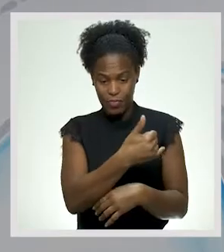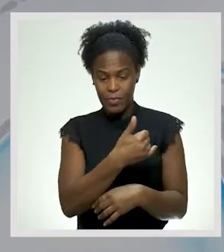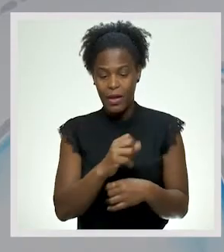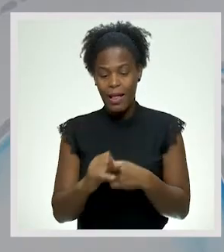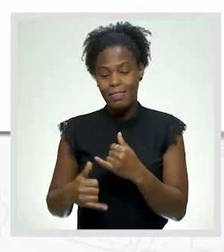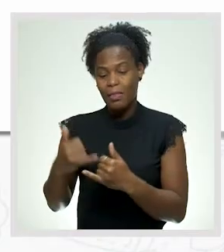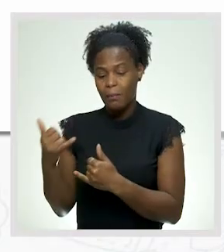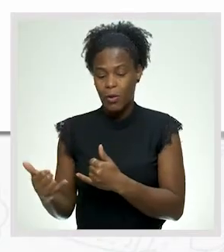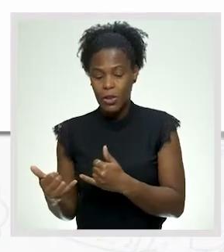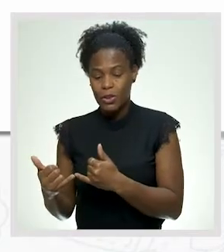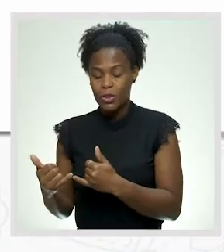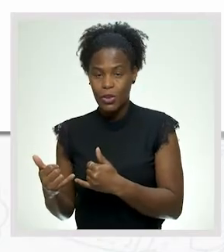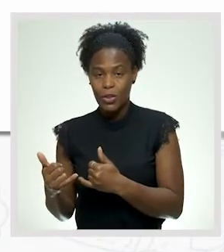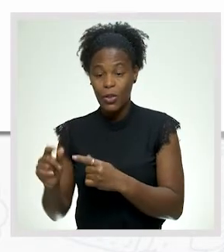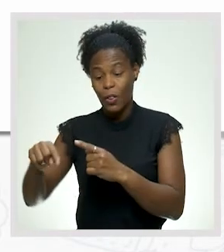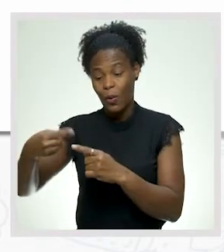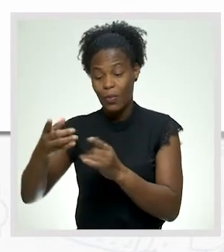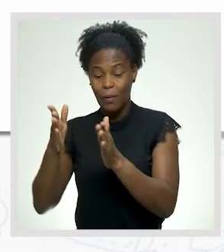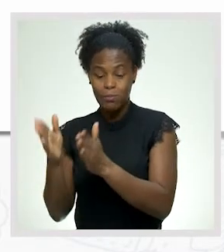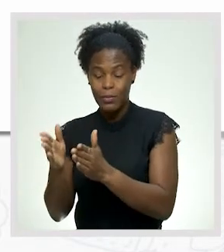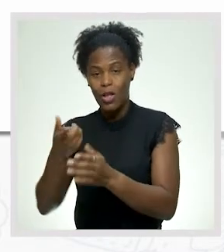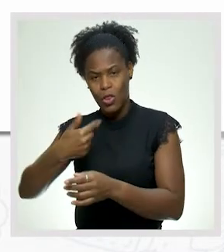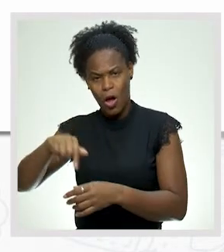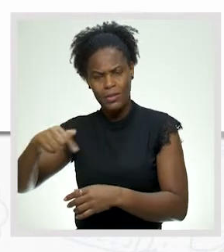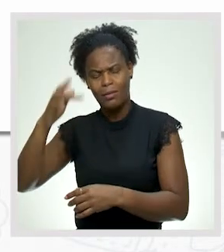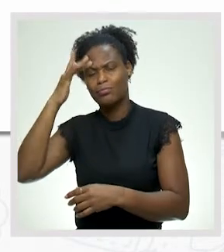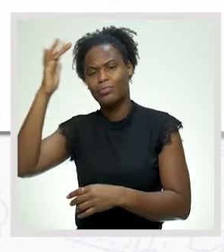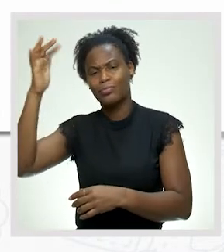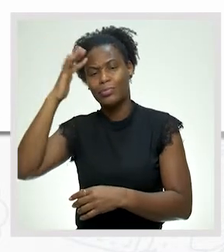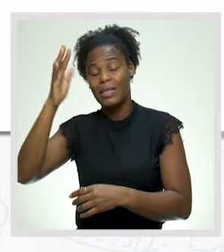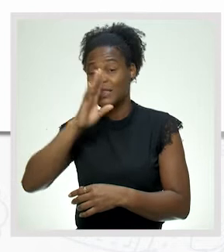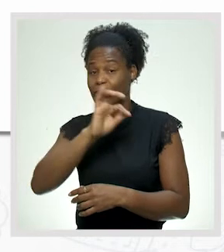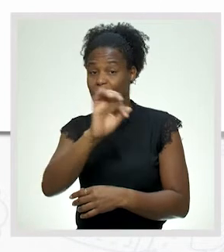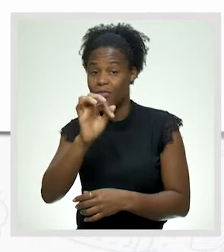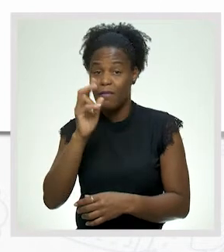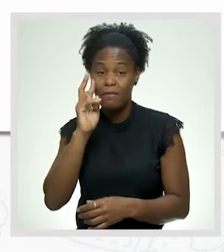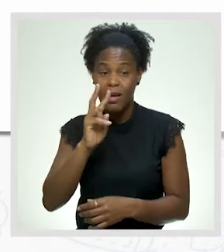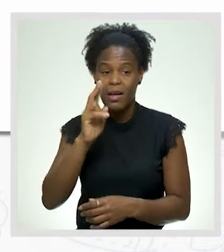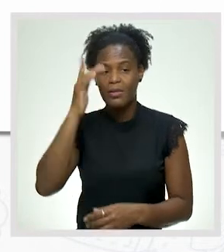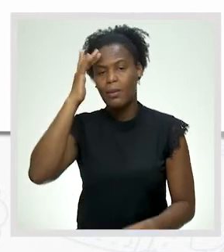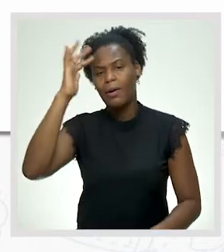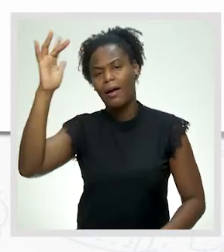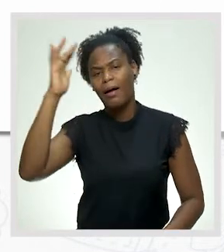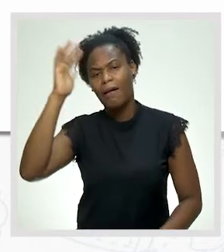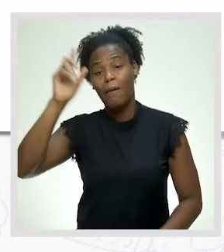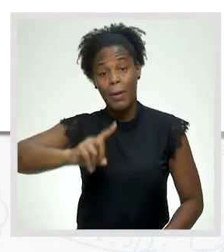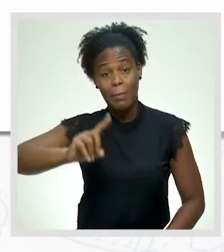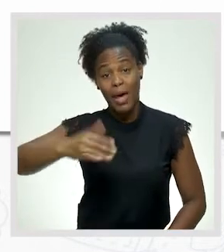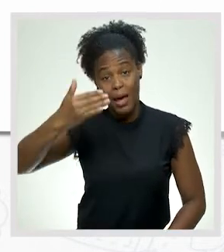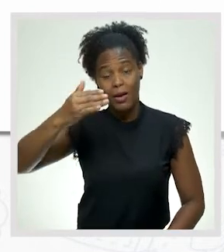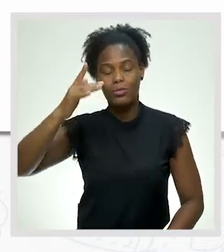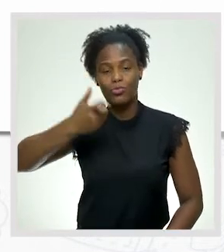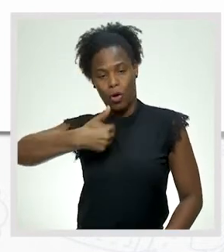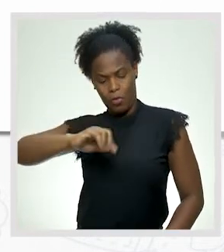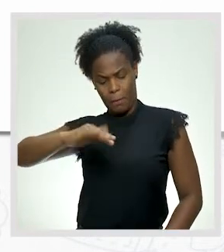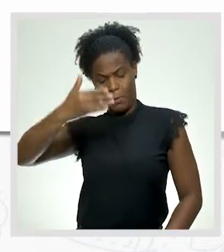Et l'autre partie, on avait rêvé. Si vous voyez, on rêve d'abord, on a rêvé